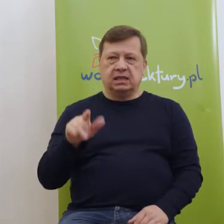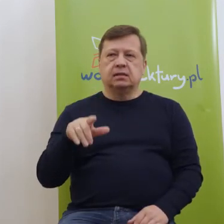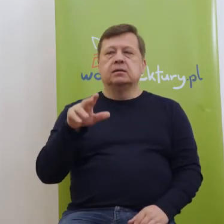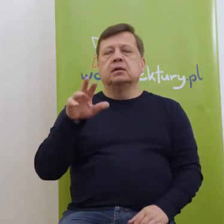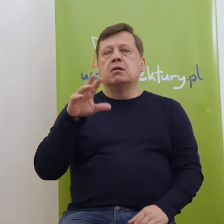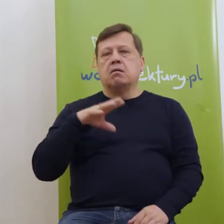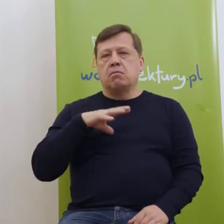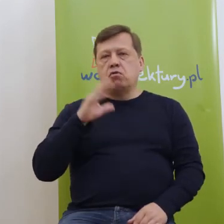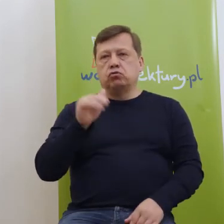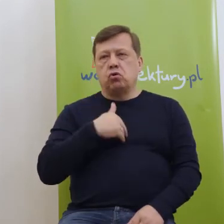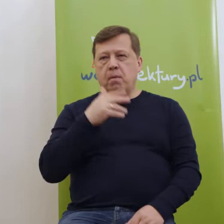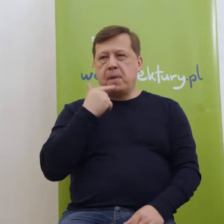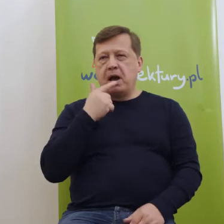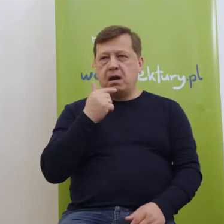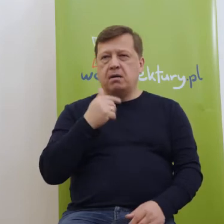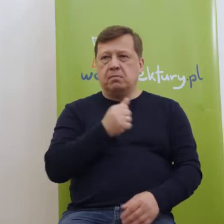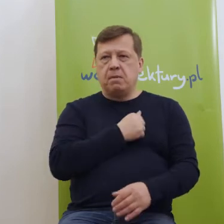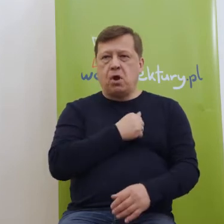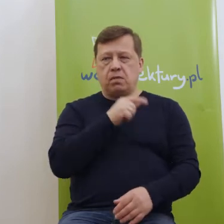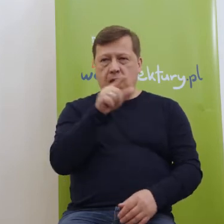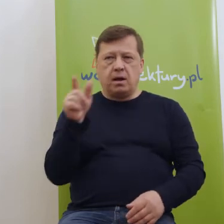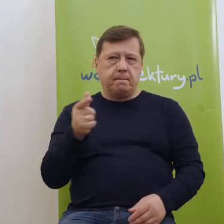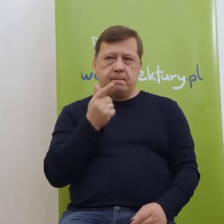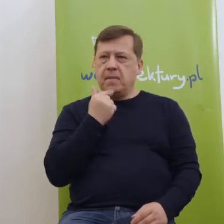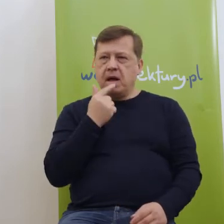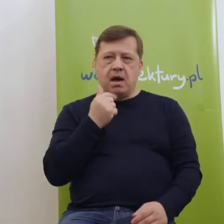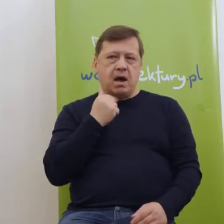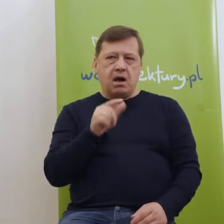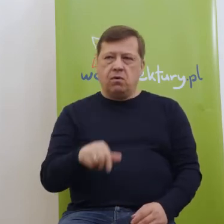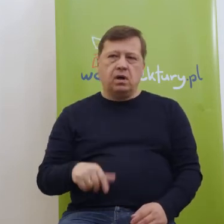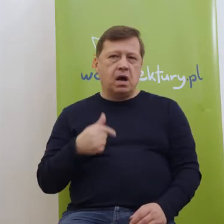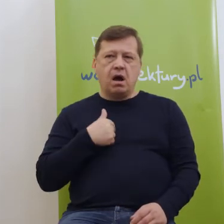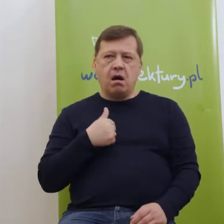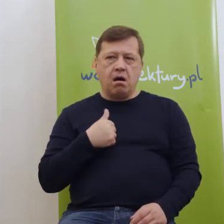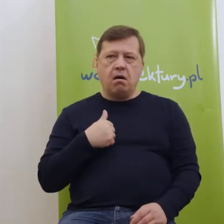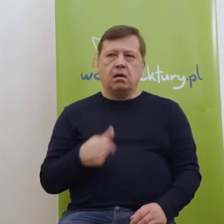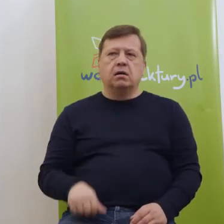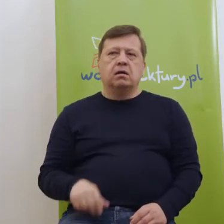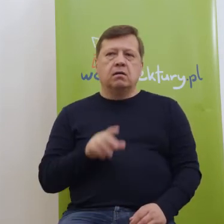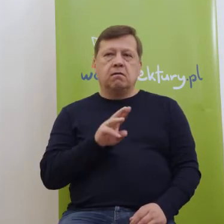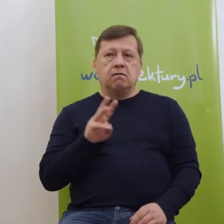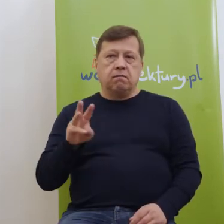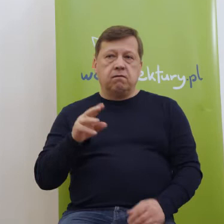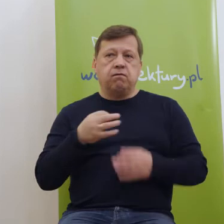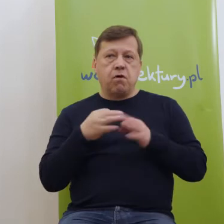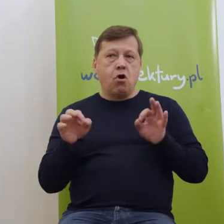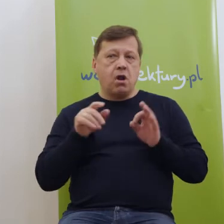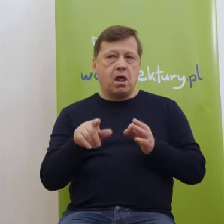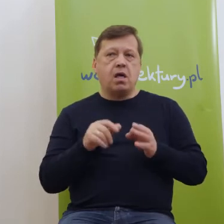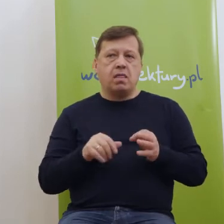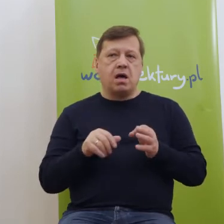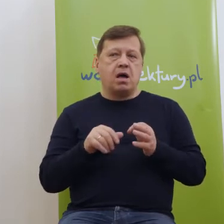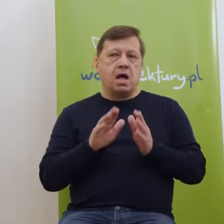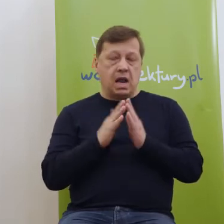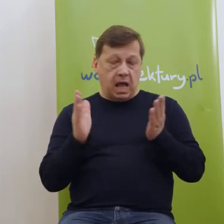szkolnej. A całkiem dobre opracowanie jest na wolnych lekturach, naprawdę, naprawdę. Także pracuję z tymi tekstami,